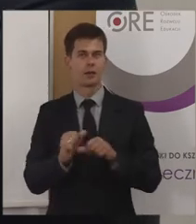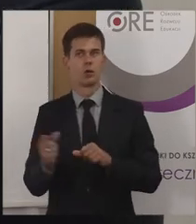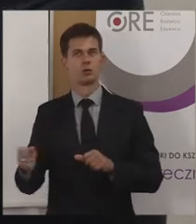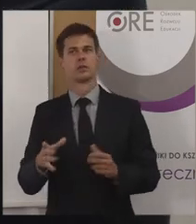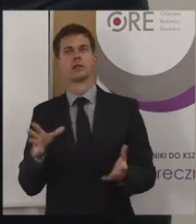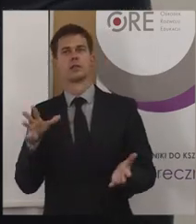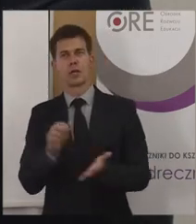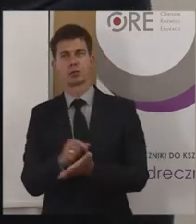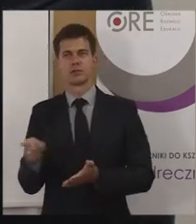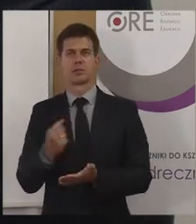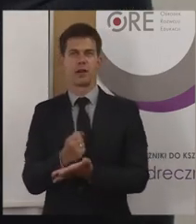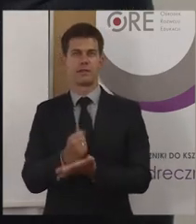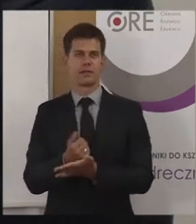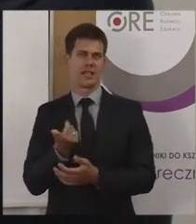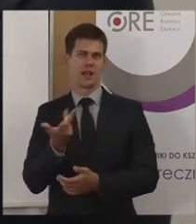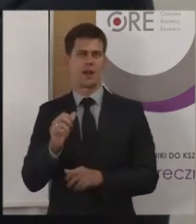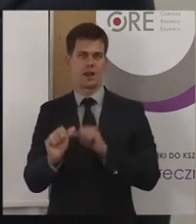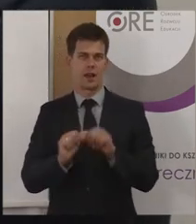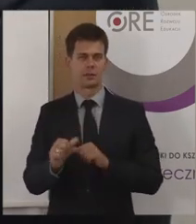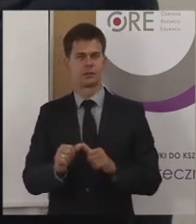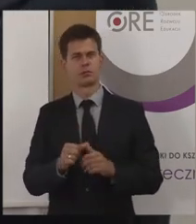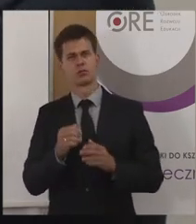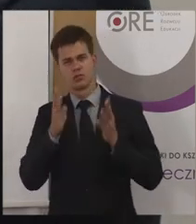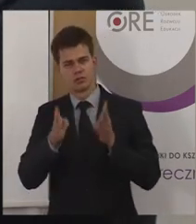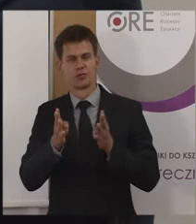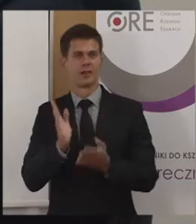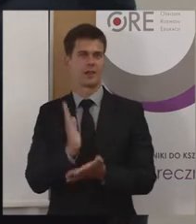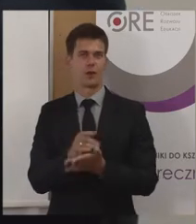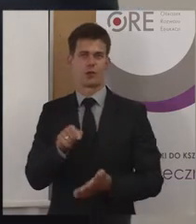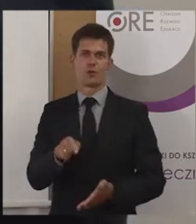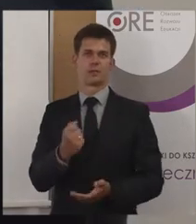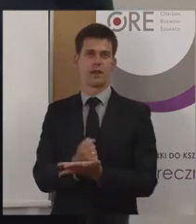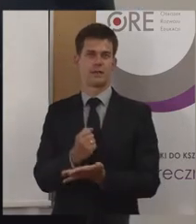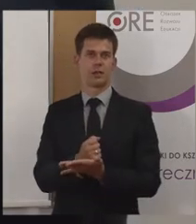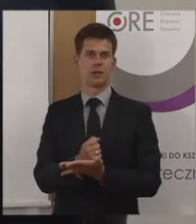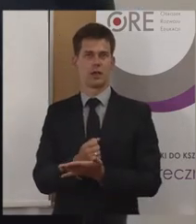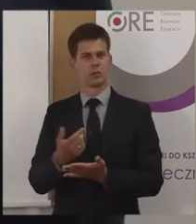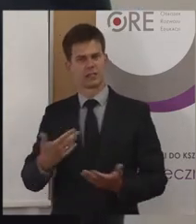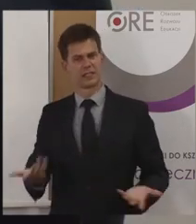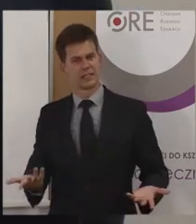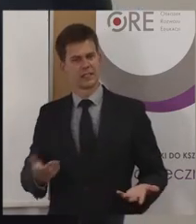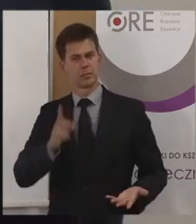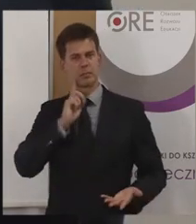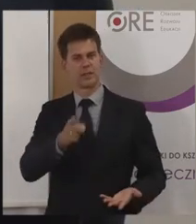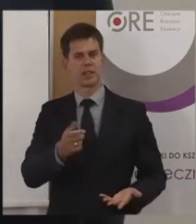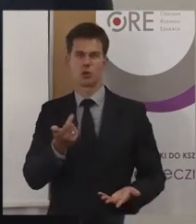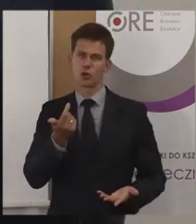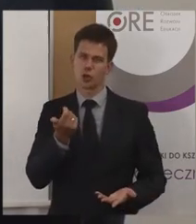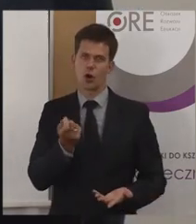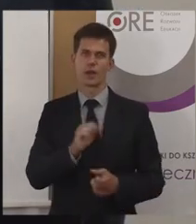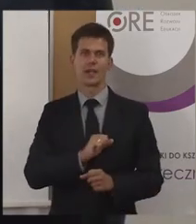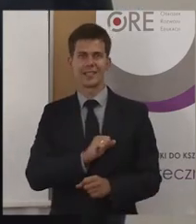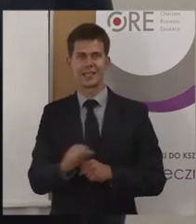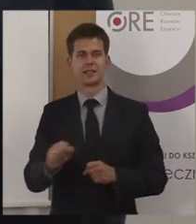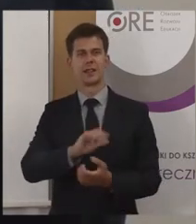ostatnich kilka lat w Polsce, i stwierdzamy, że jednak istnieje coś takiego jak kontekst, istnieje